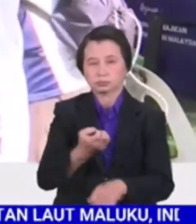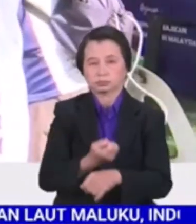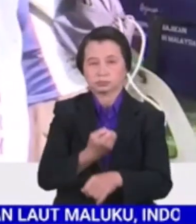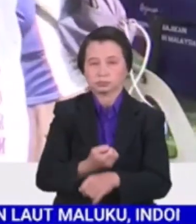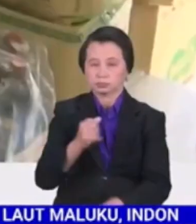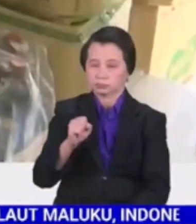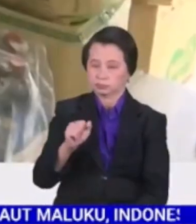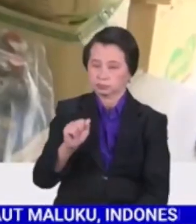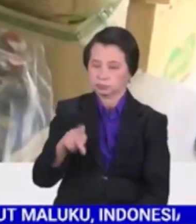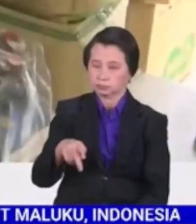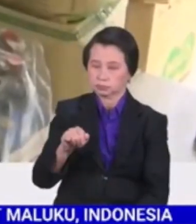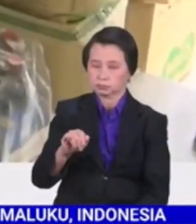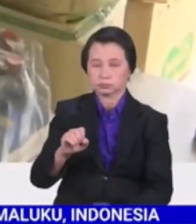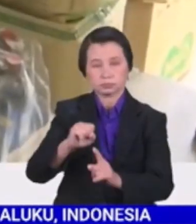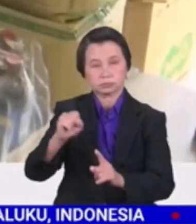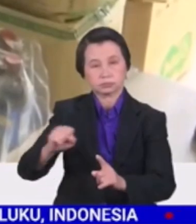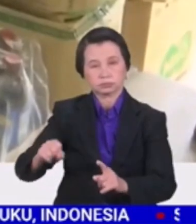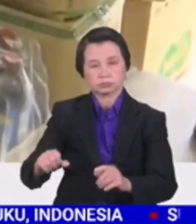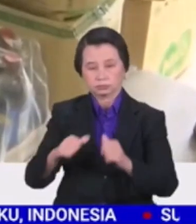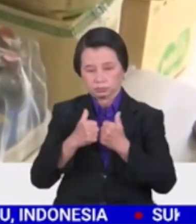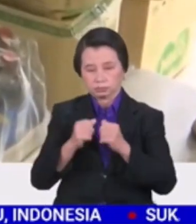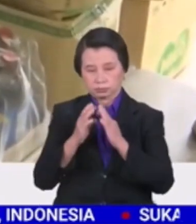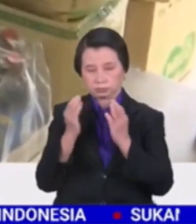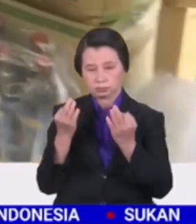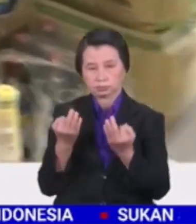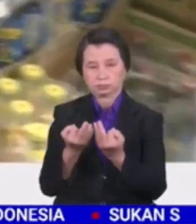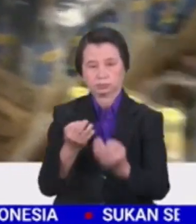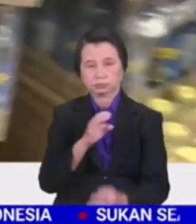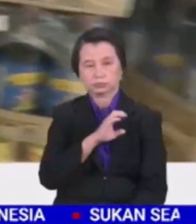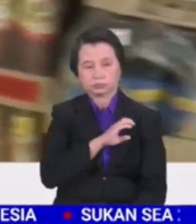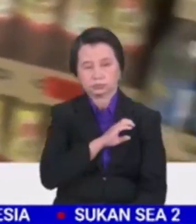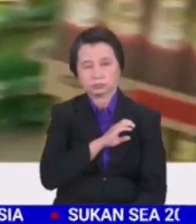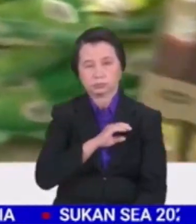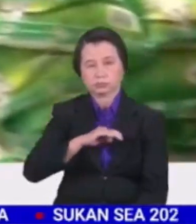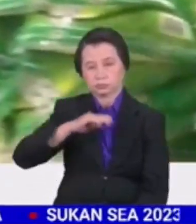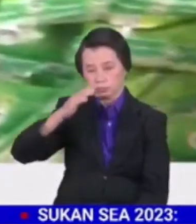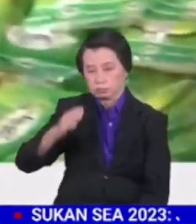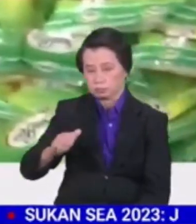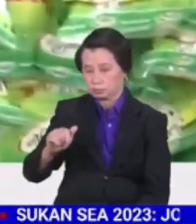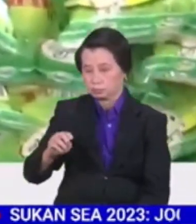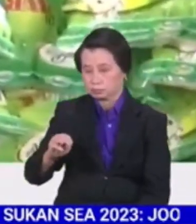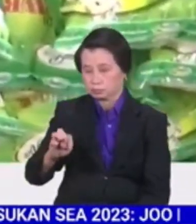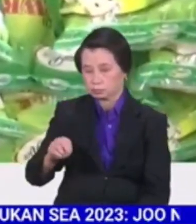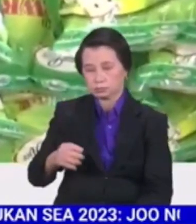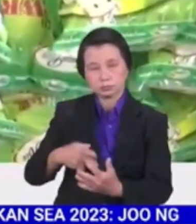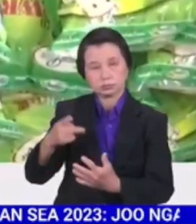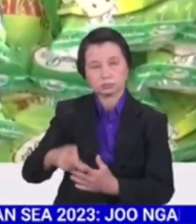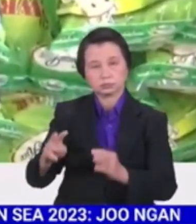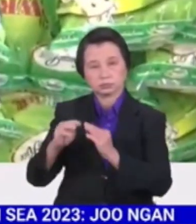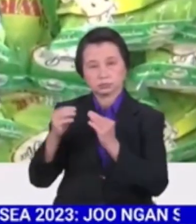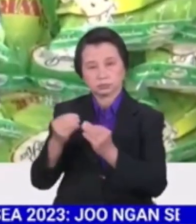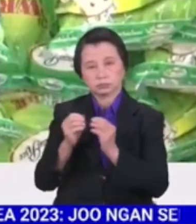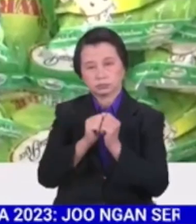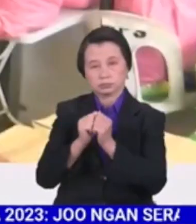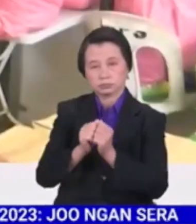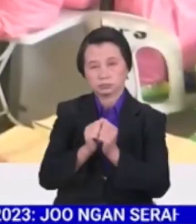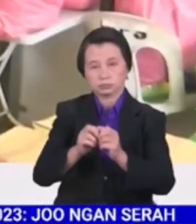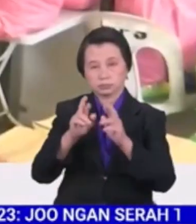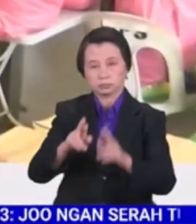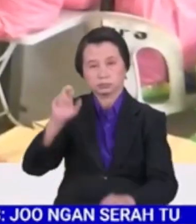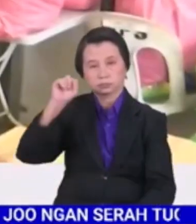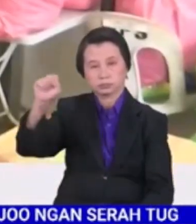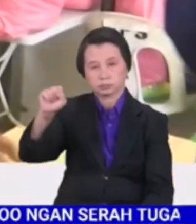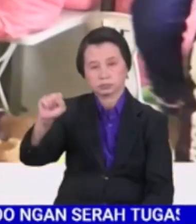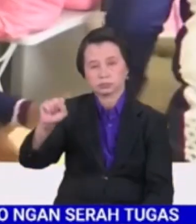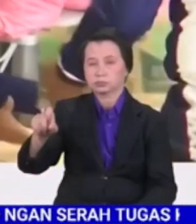sapi Dalam pada itu persatuan keluarga polis Perkap Bukit aman menurut si program kemasyarakatan bersama rakyat Sabah